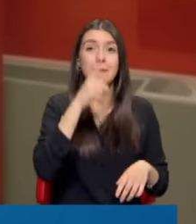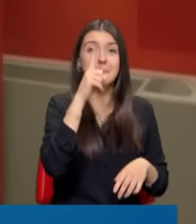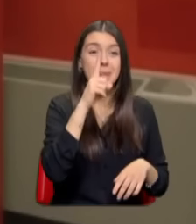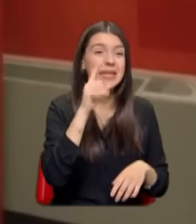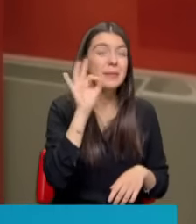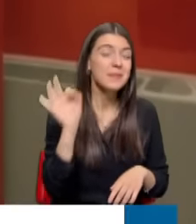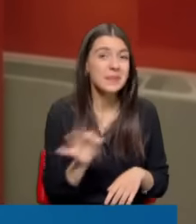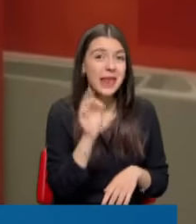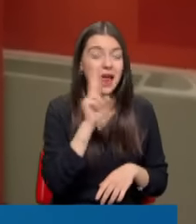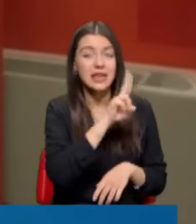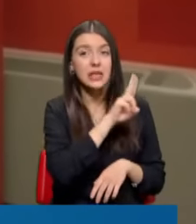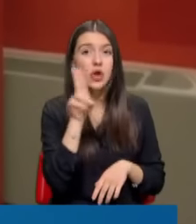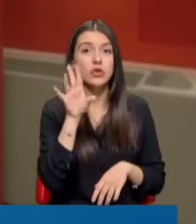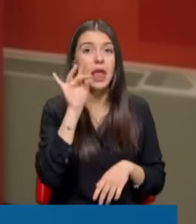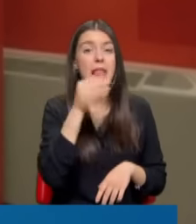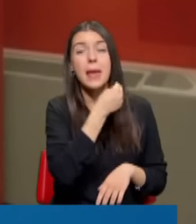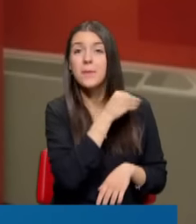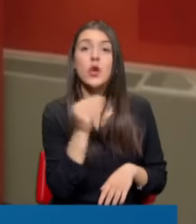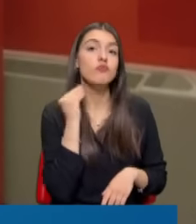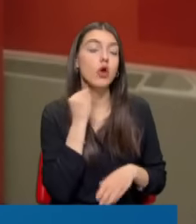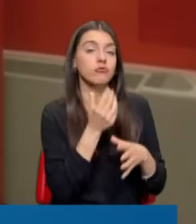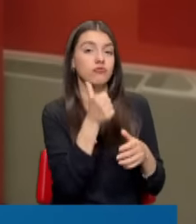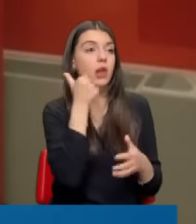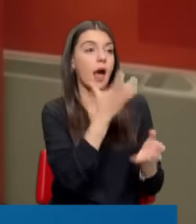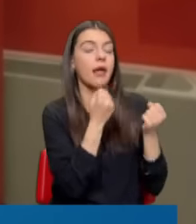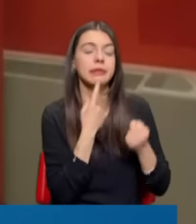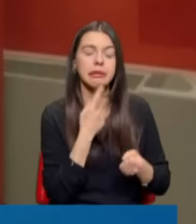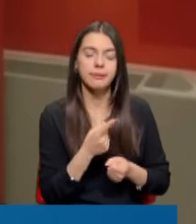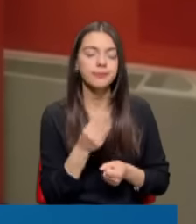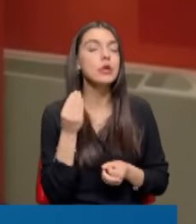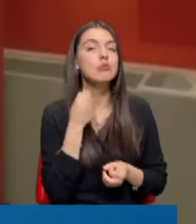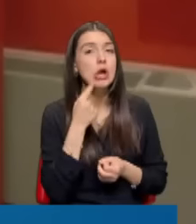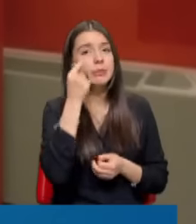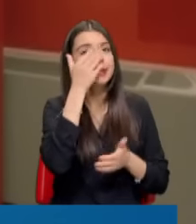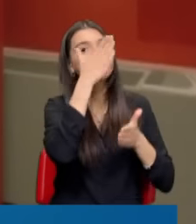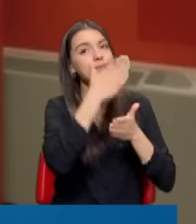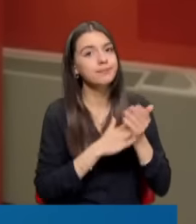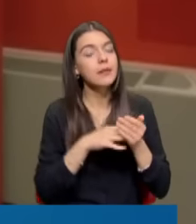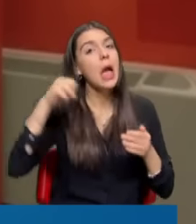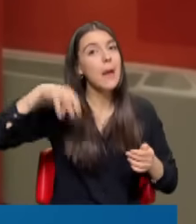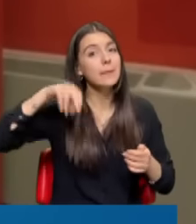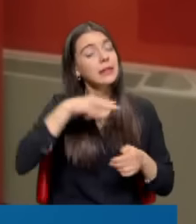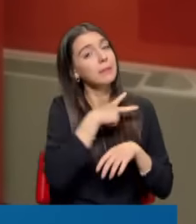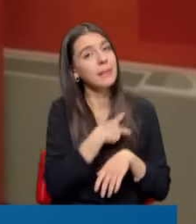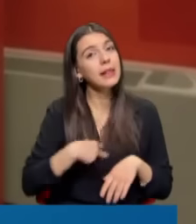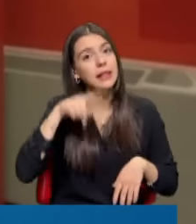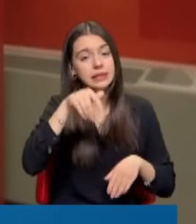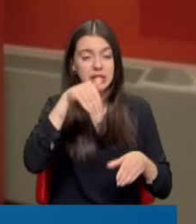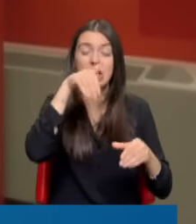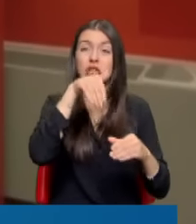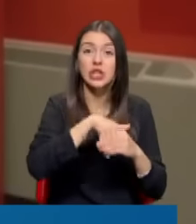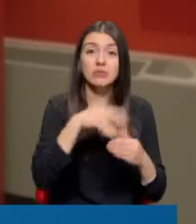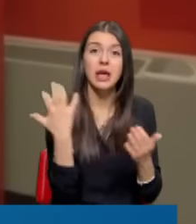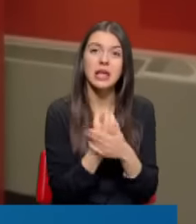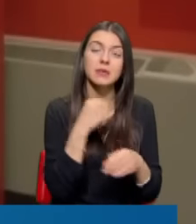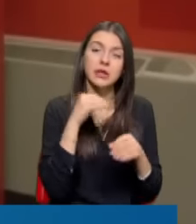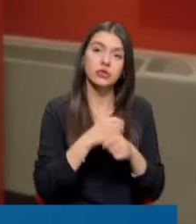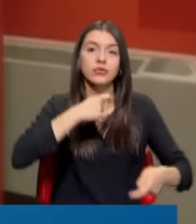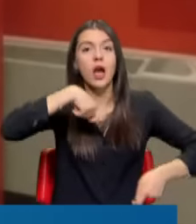milyon liralık borçla devraldıklarını söyledi. Kahveci, borcun bir kısmının AK Partili belediyenin seçim kazanmak amacıyla